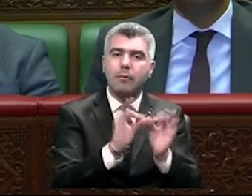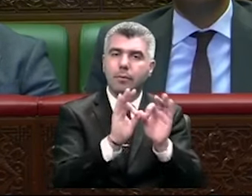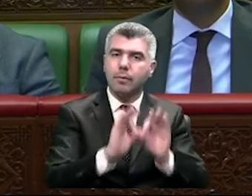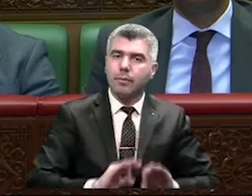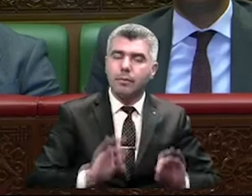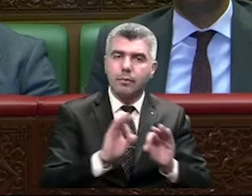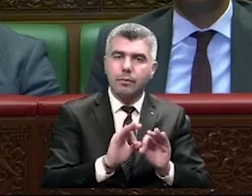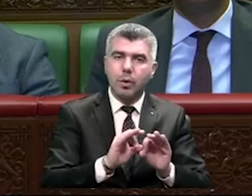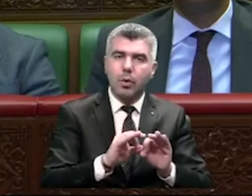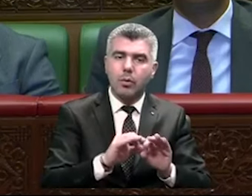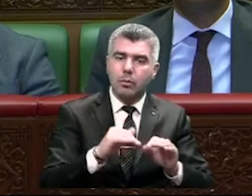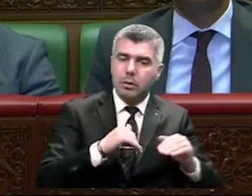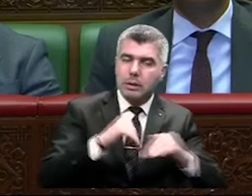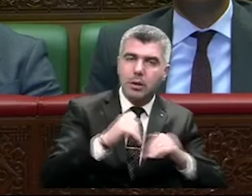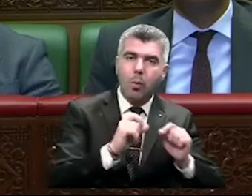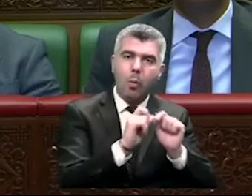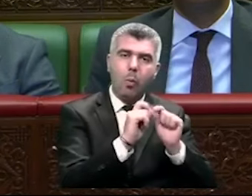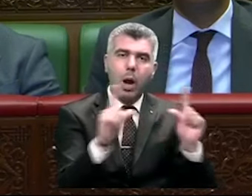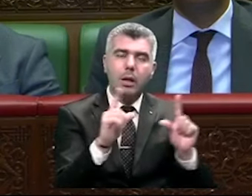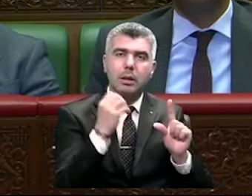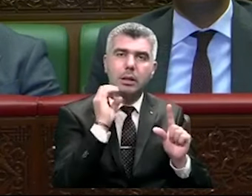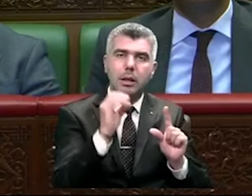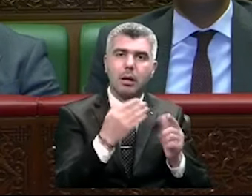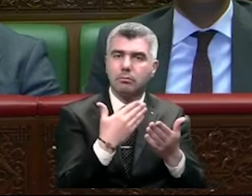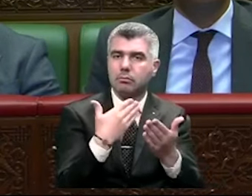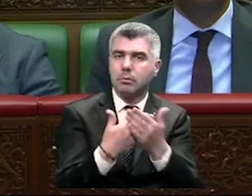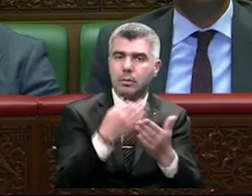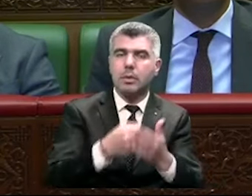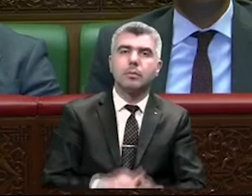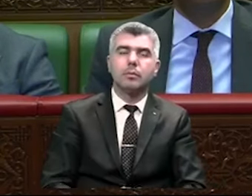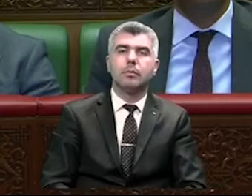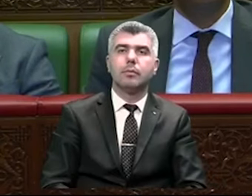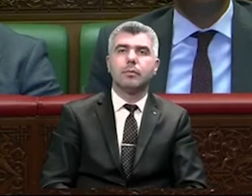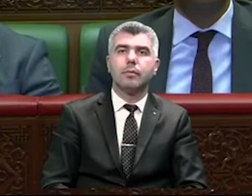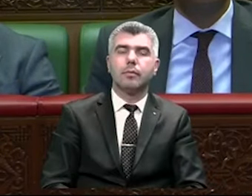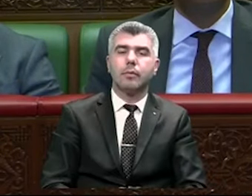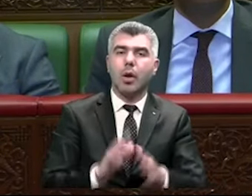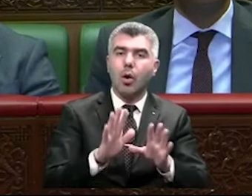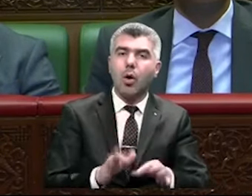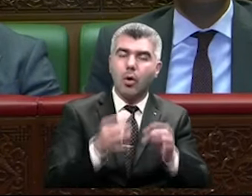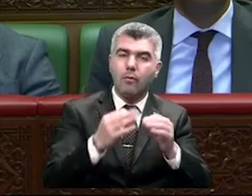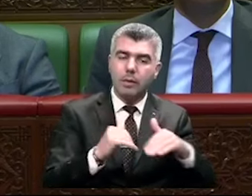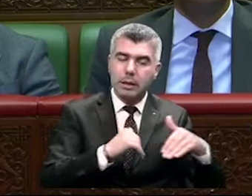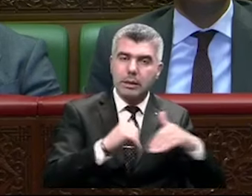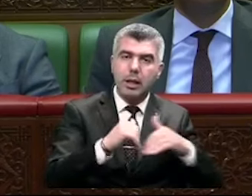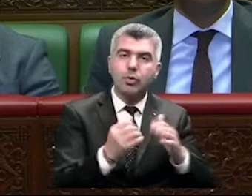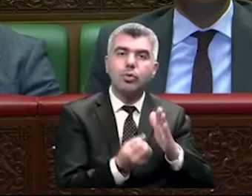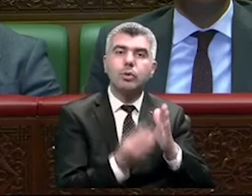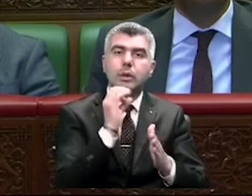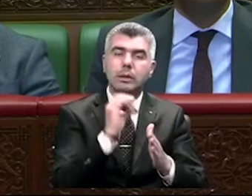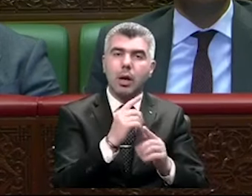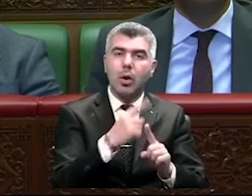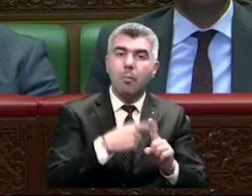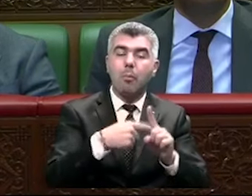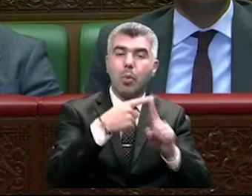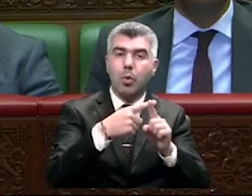طريق واضحه تراعي مبدا العداله المجاليه احداث بنيه تحتيه عصريه ومستدام وفع